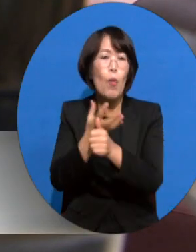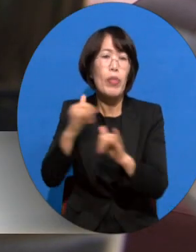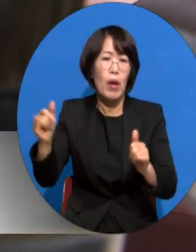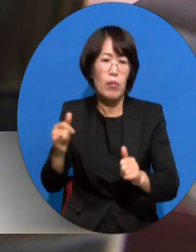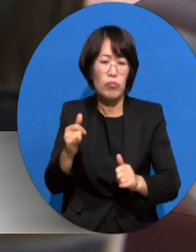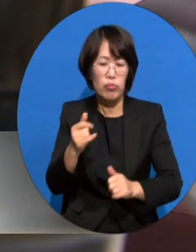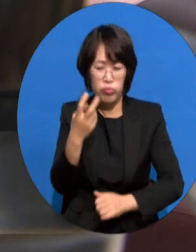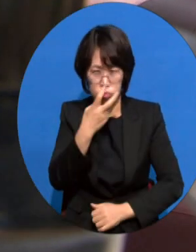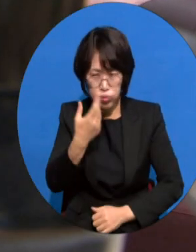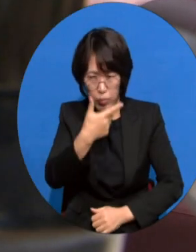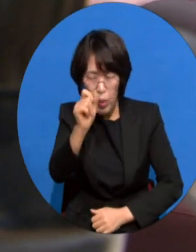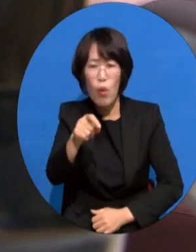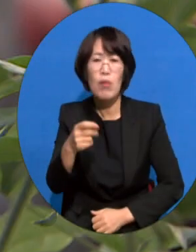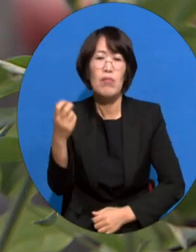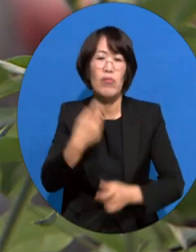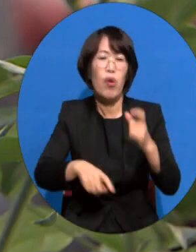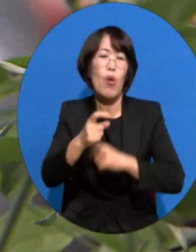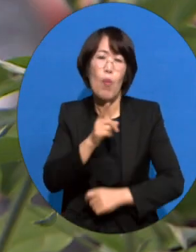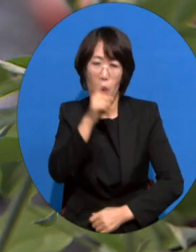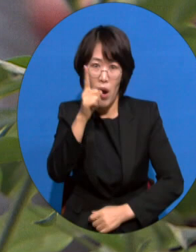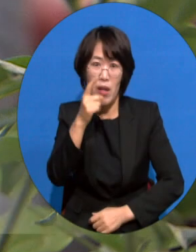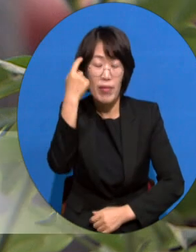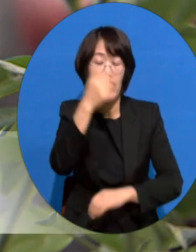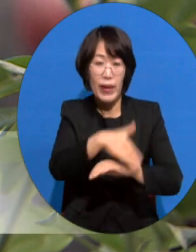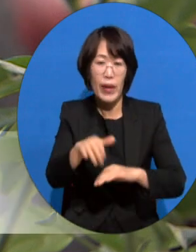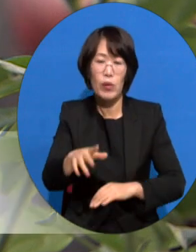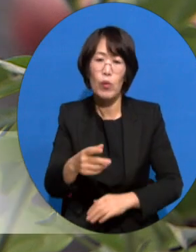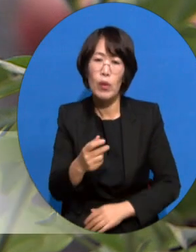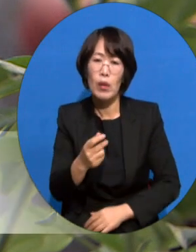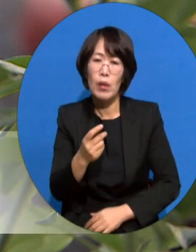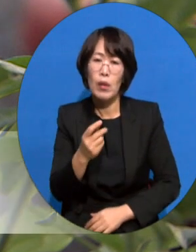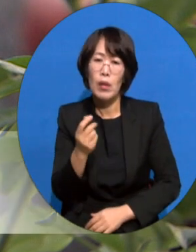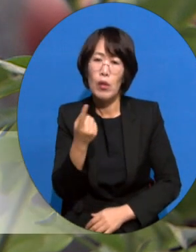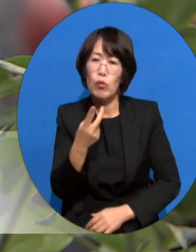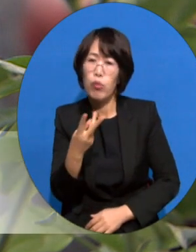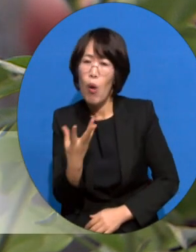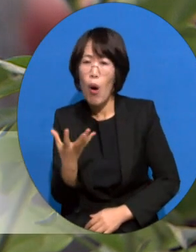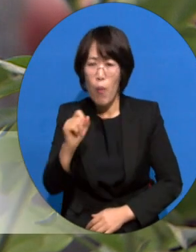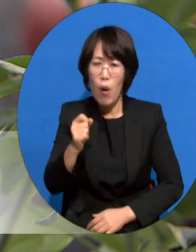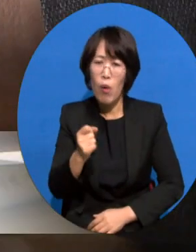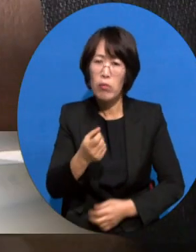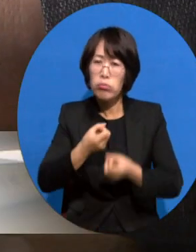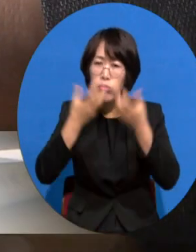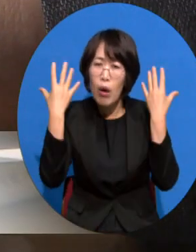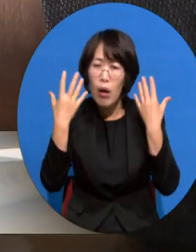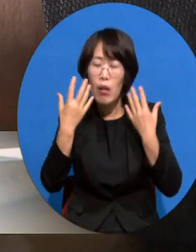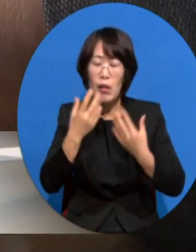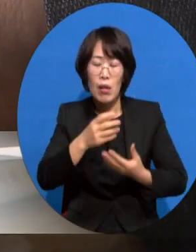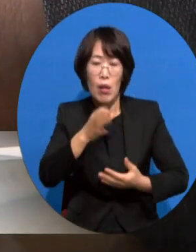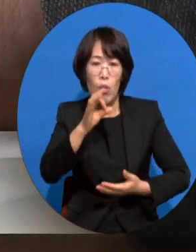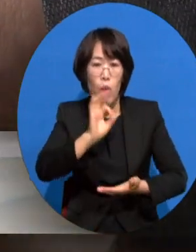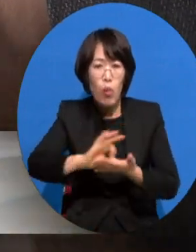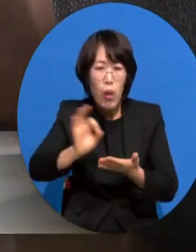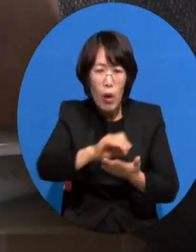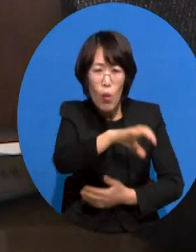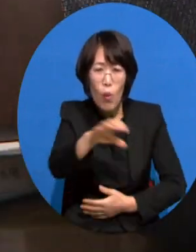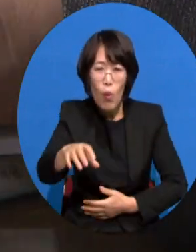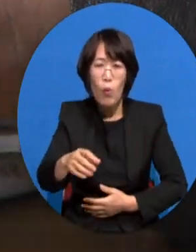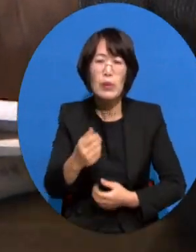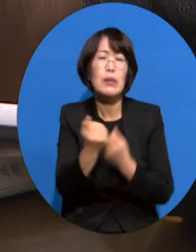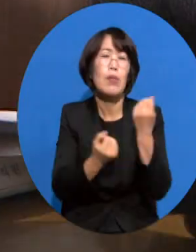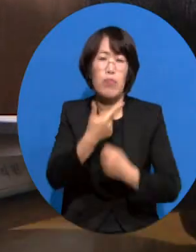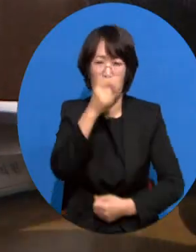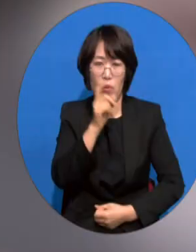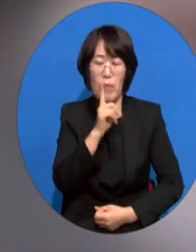추가 고발을 검토하고 있습니다. 법인 돈 수억 원이 빠져나갔는데 거래 내역과 돈의 사용처에 대한 소명이 부족하다는